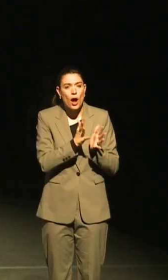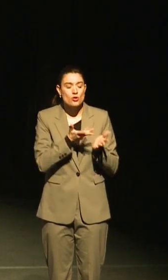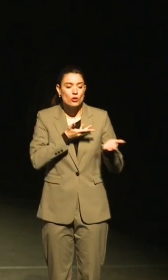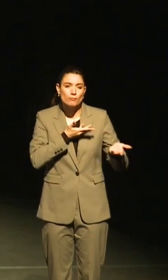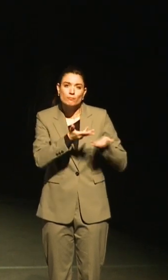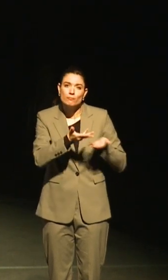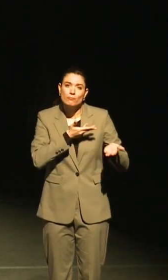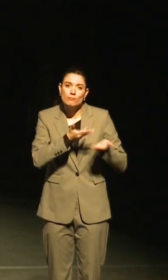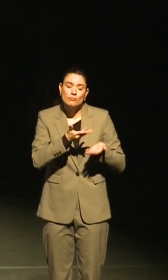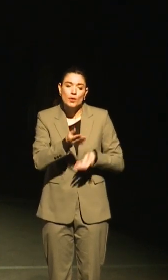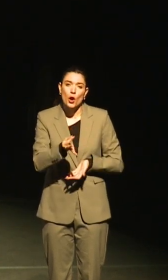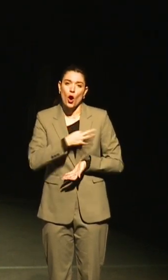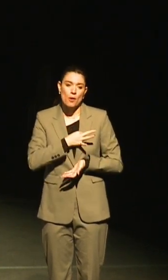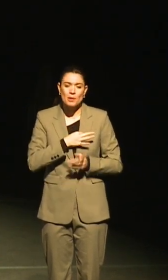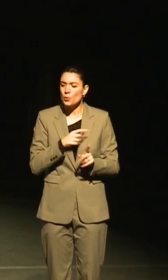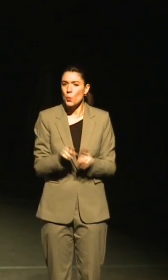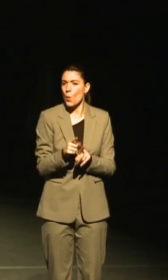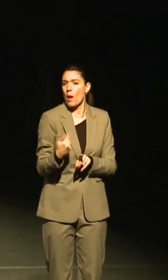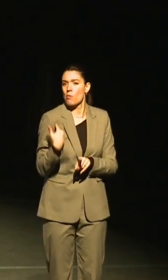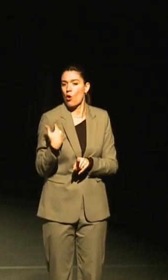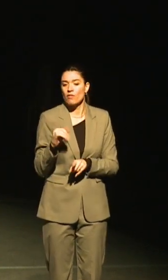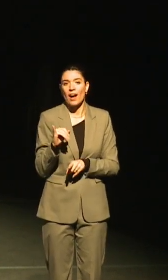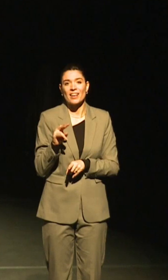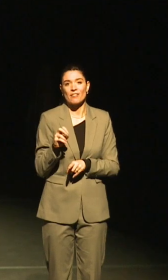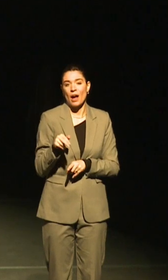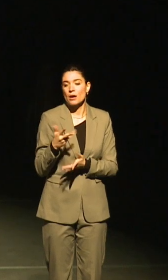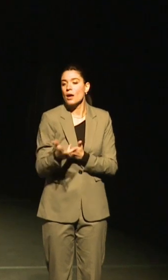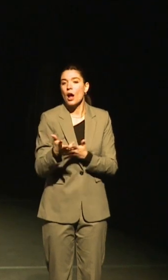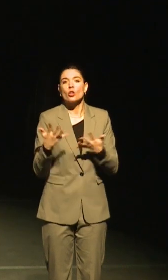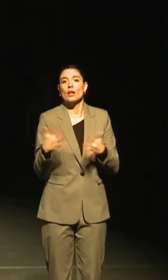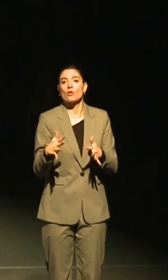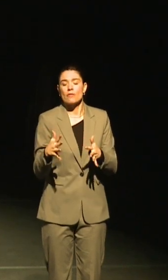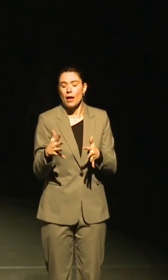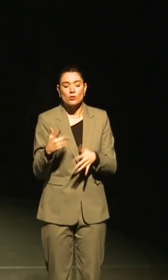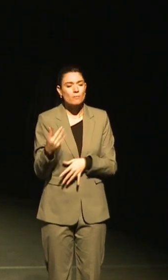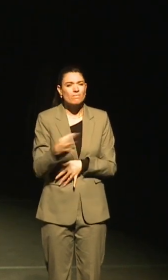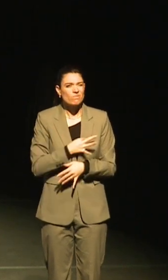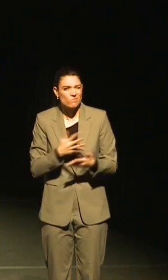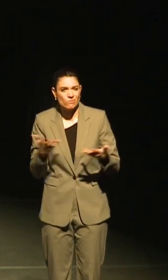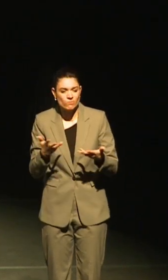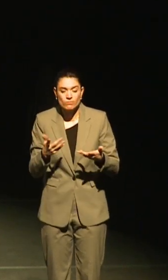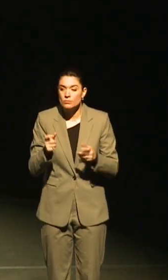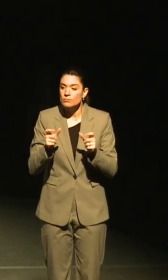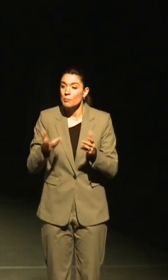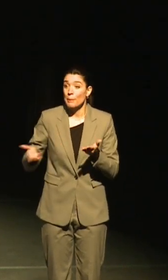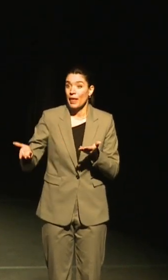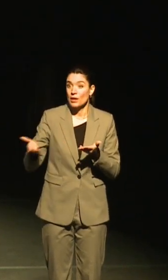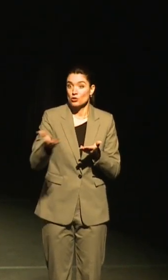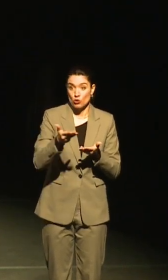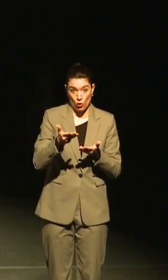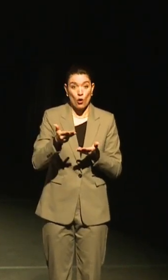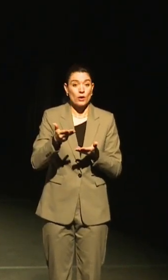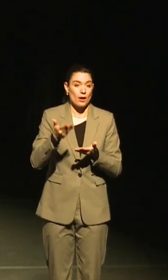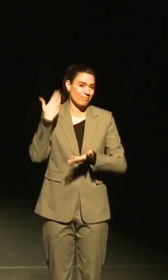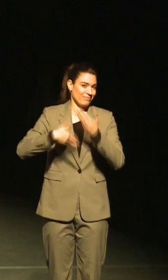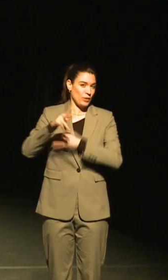di questa nostra chiacchierata Ivan la volontà delle persone che all'epoca componevano